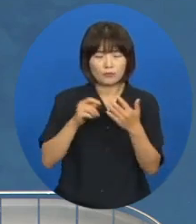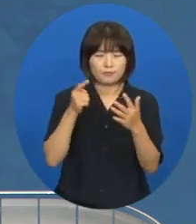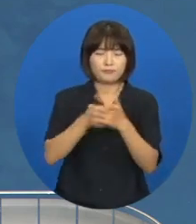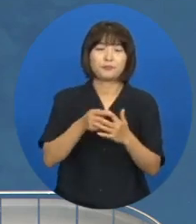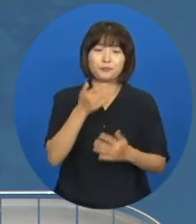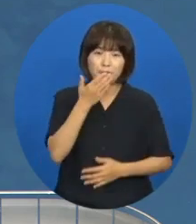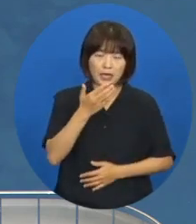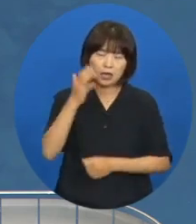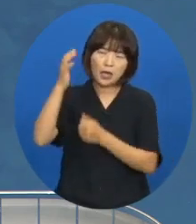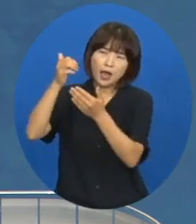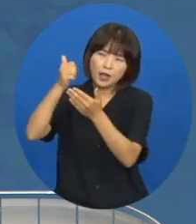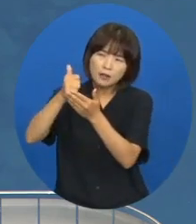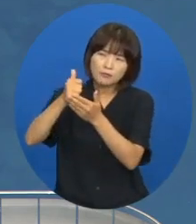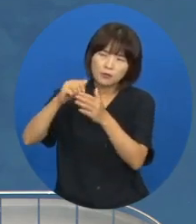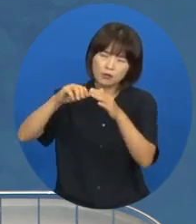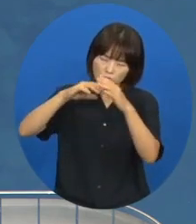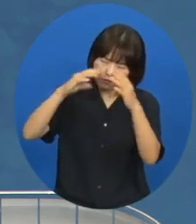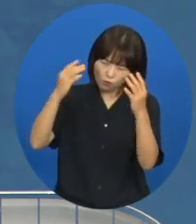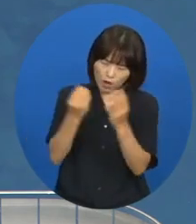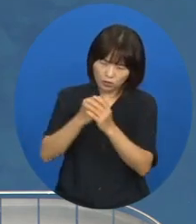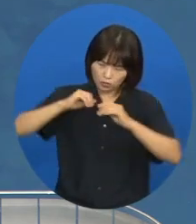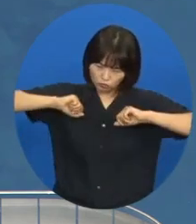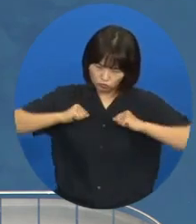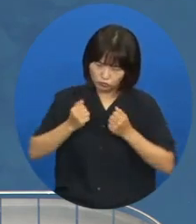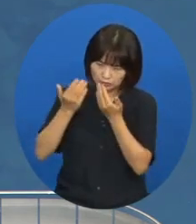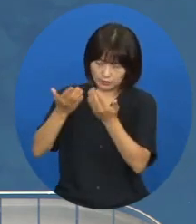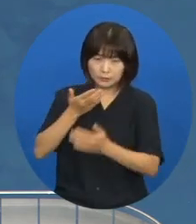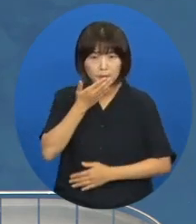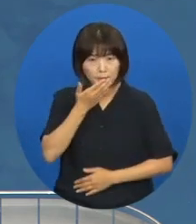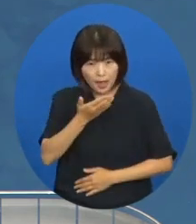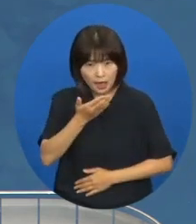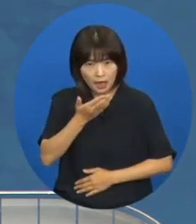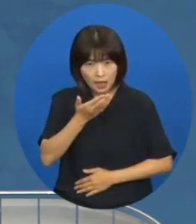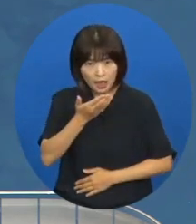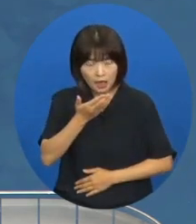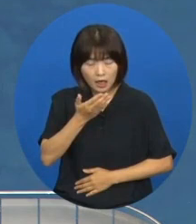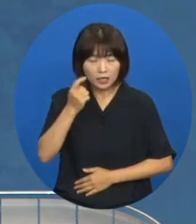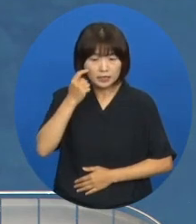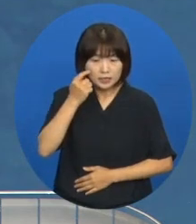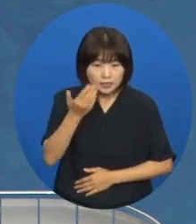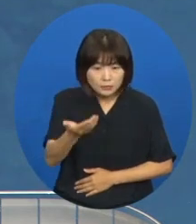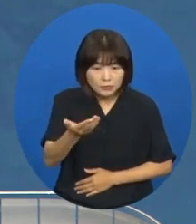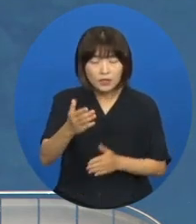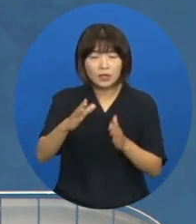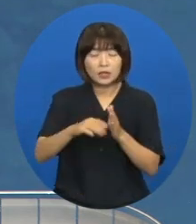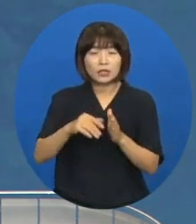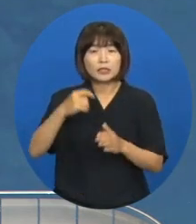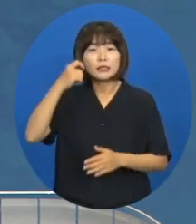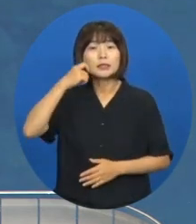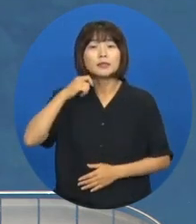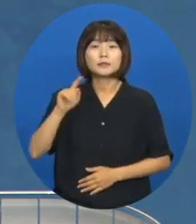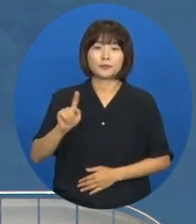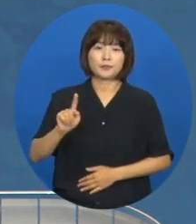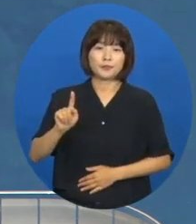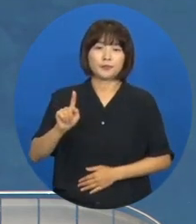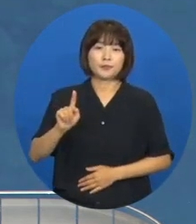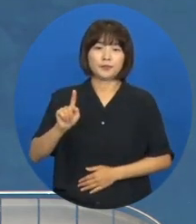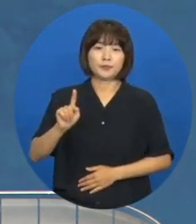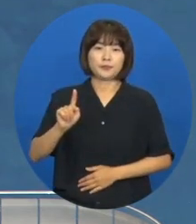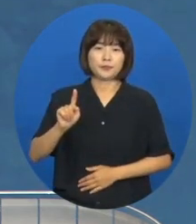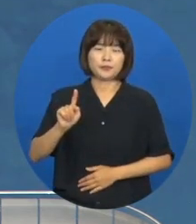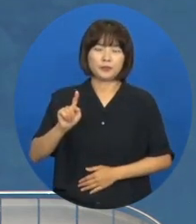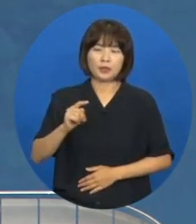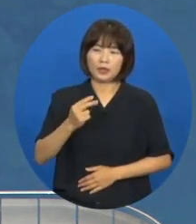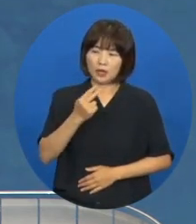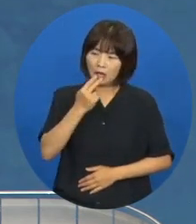하나님에게 완전히 순종할 수 있습니까? 자, 이런 질문을 받을 때 어떤 느낌이세요? 숨이